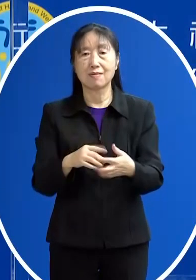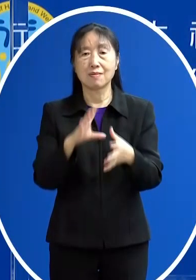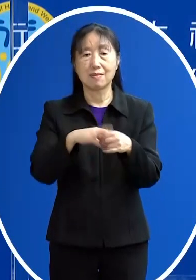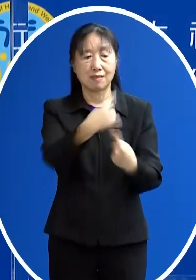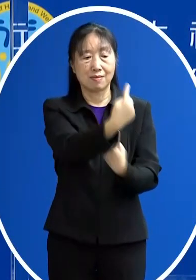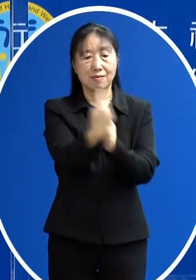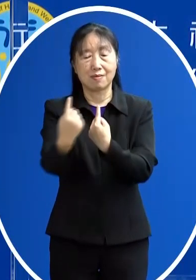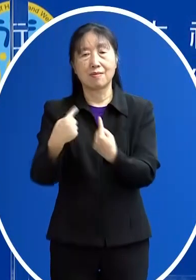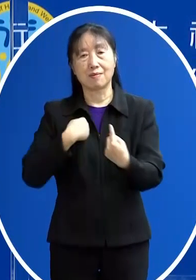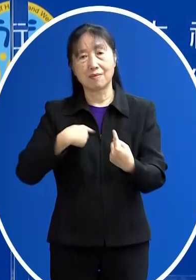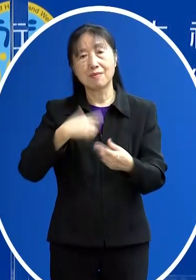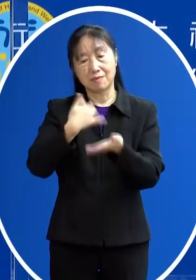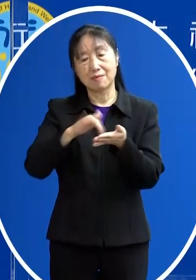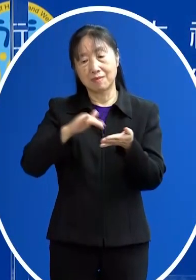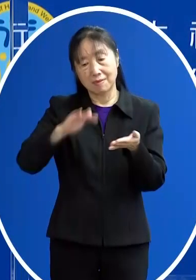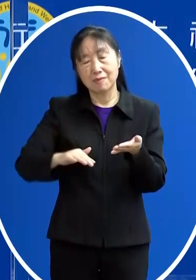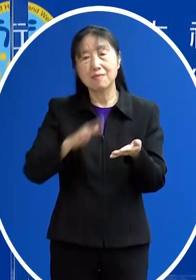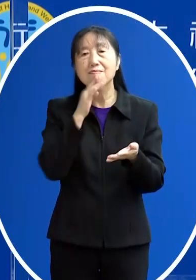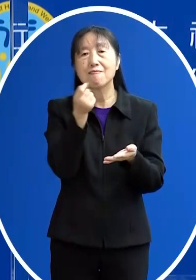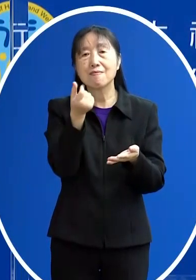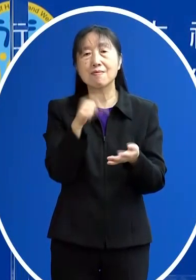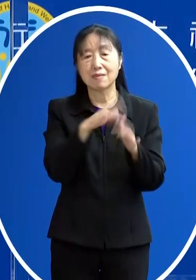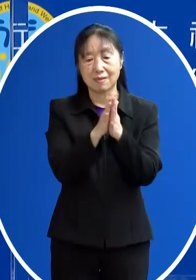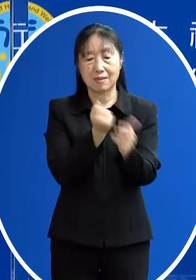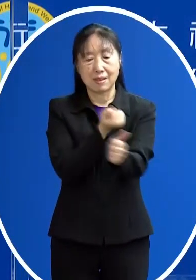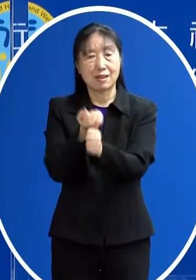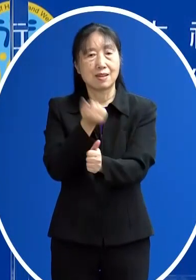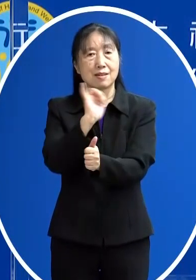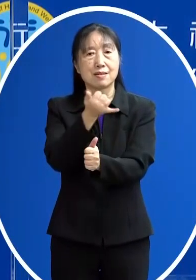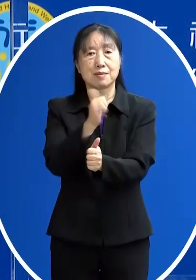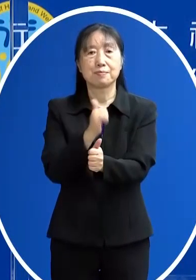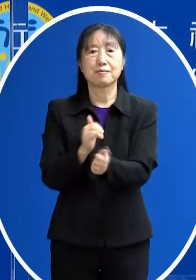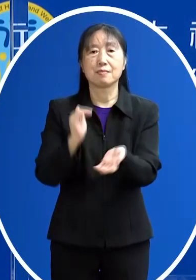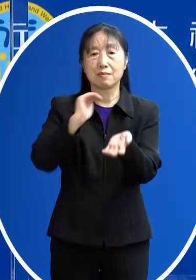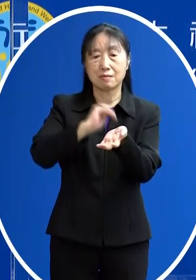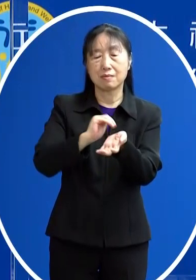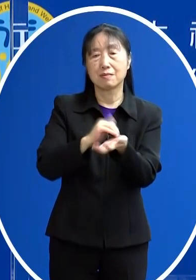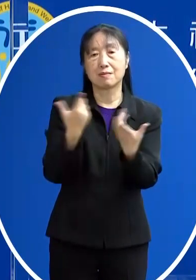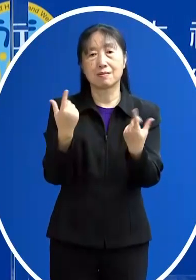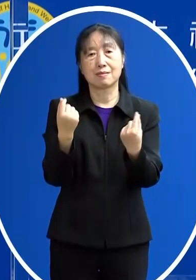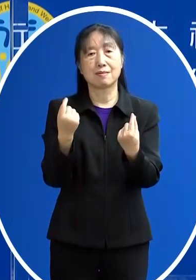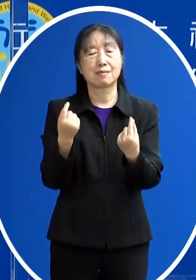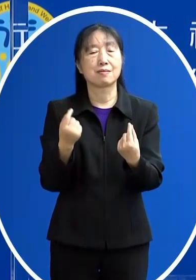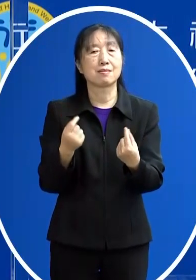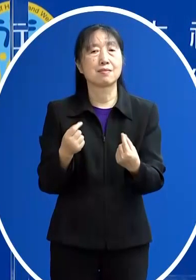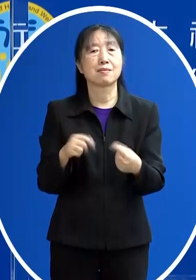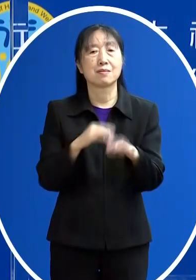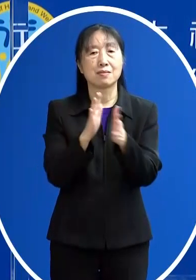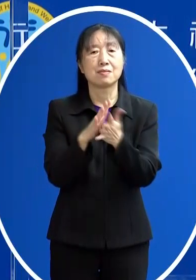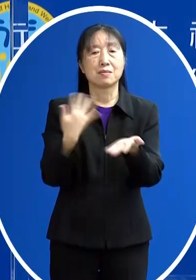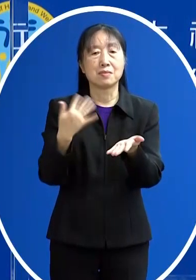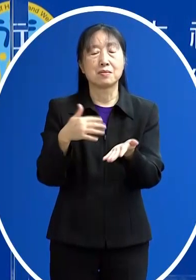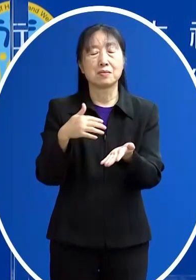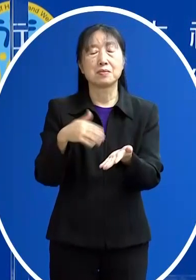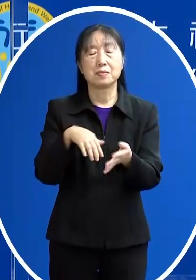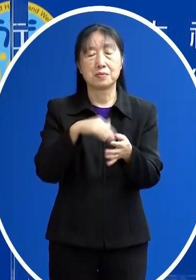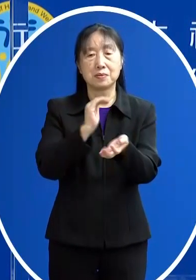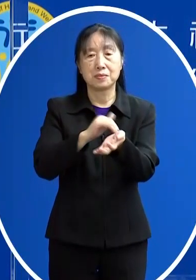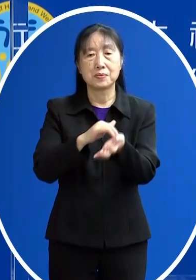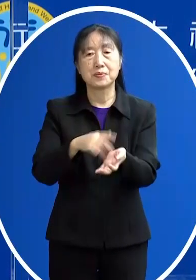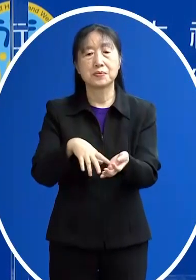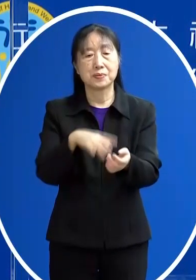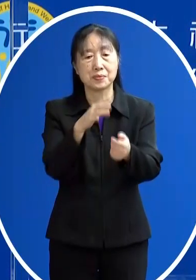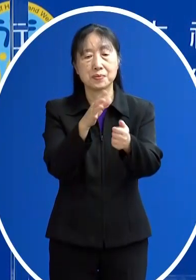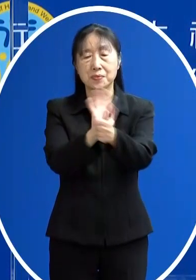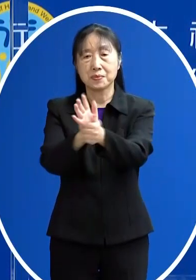目前因为疫情还算相对的控制的稳定，所以医疗照顾这边也都处于一个尚有余裕的情形，没有看到